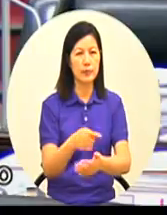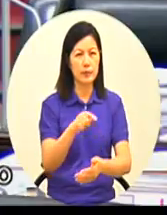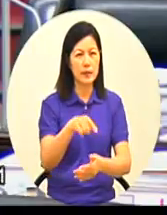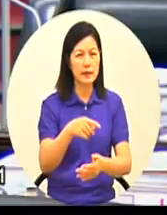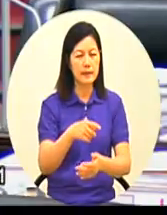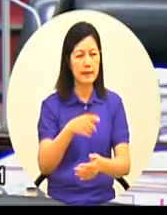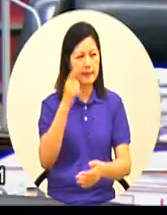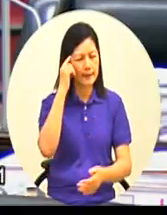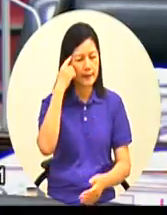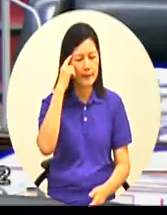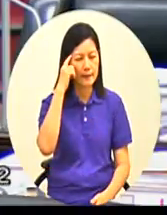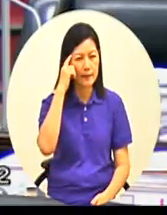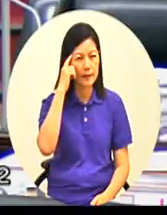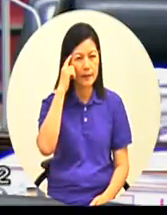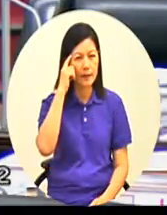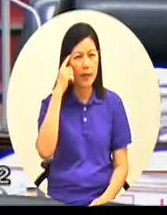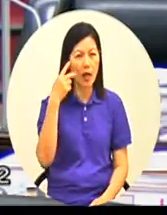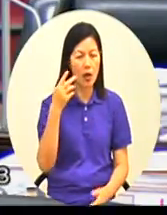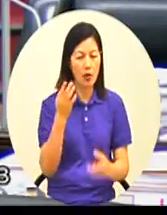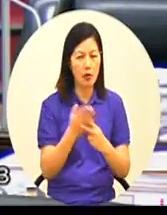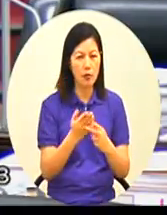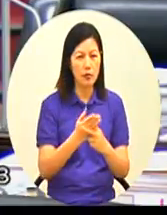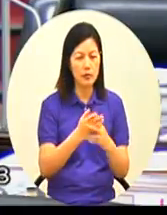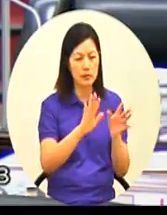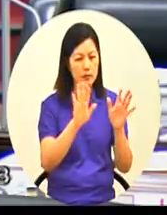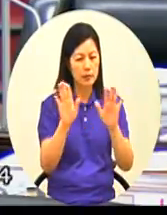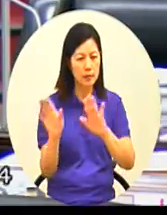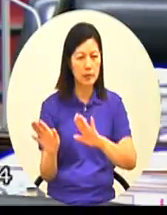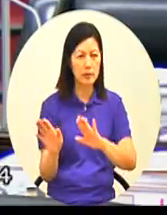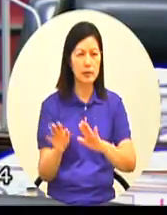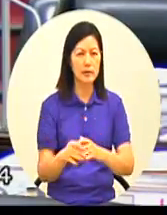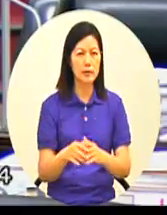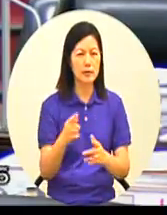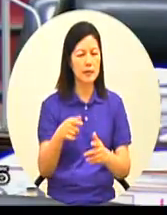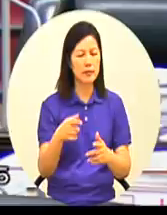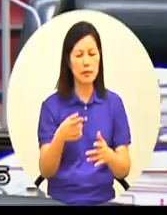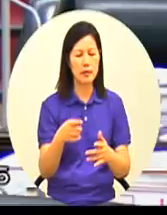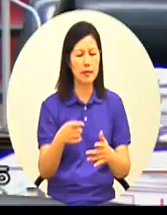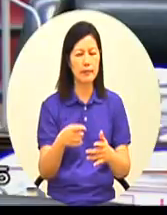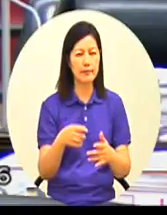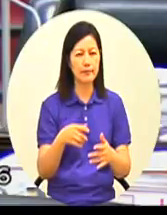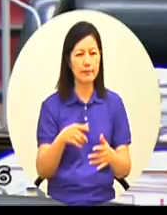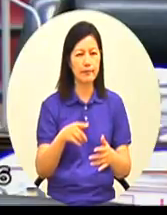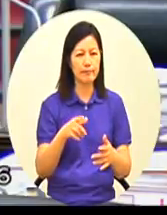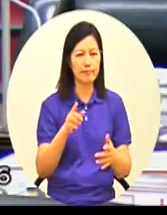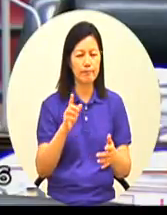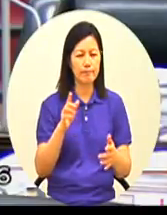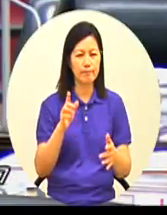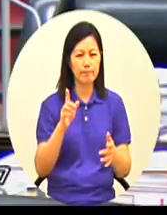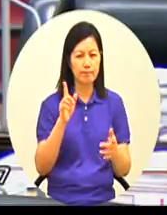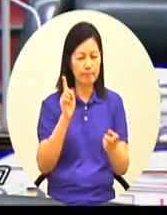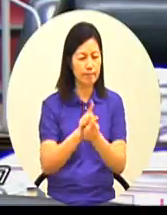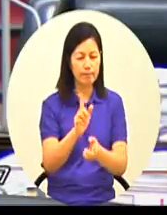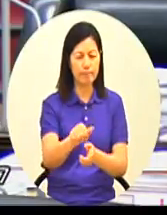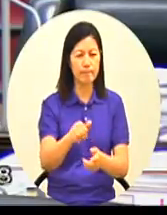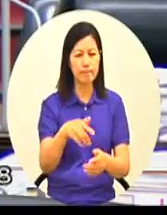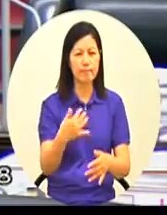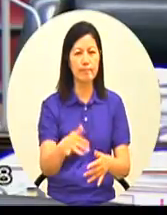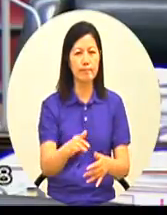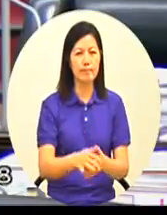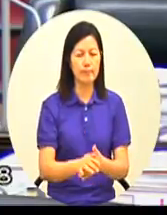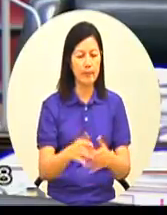思想或者是方式都还不够纯熟，以至于那一天我们的会